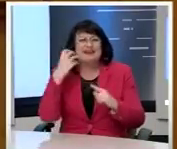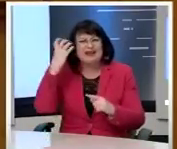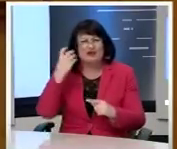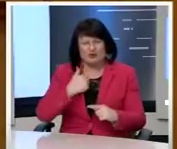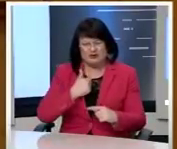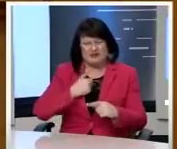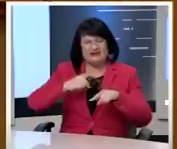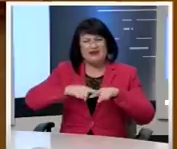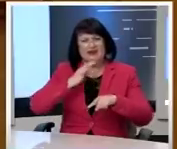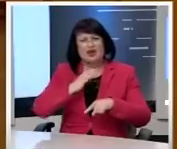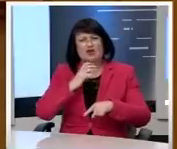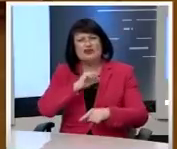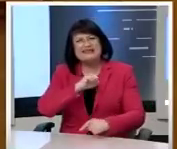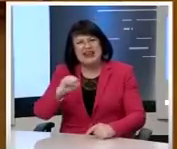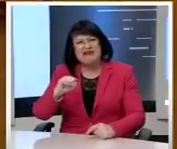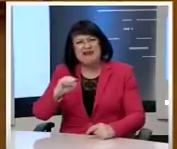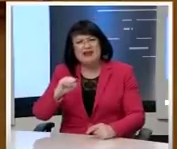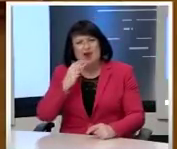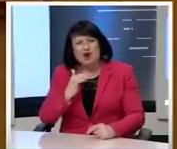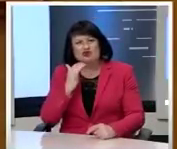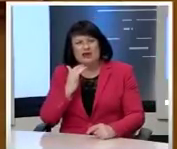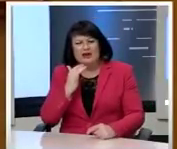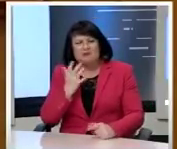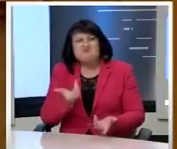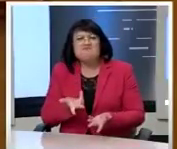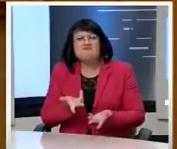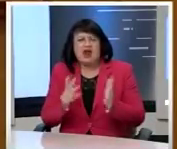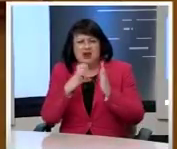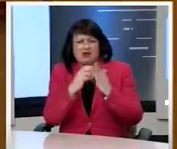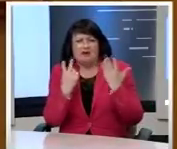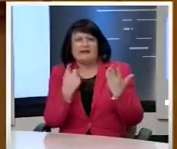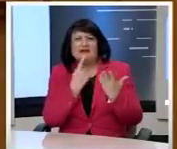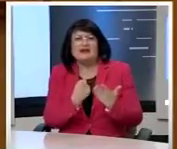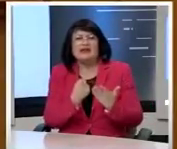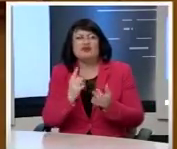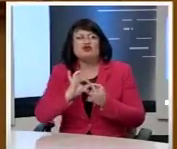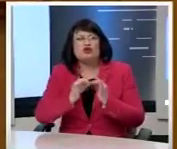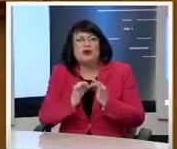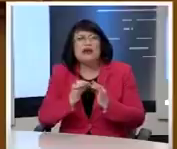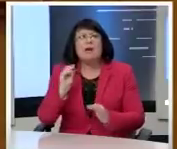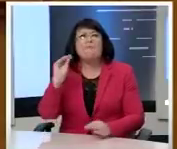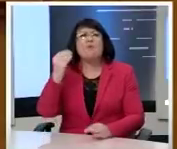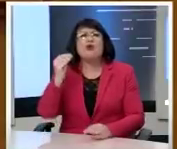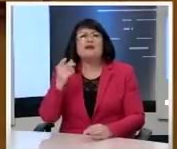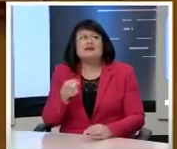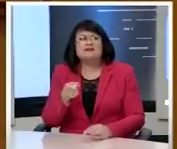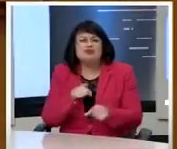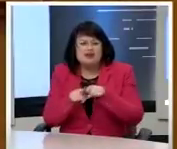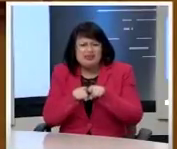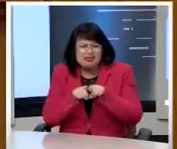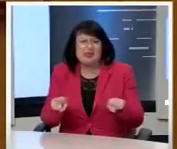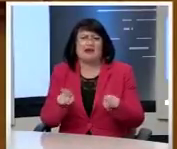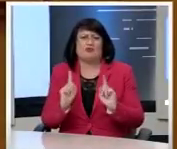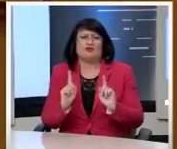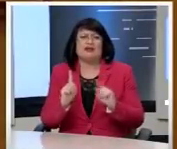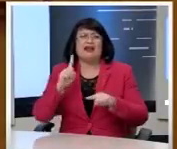γλώσσα? Όταν το άρθρο 7 λέει ότι η ιστορία και ο πολιτισμός των γειτόνων μας δεν έχουν καμία